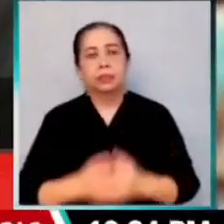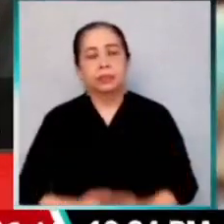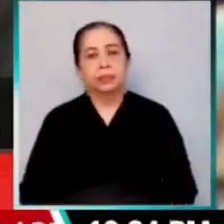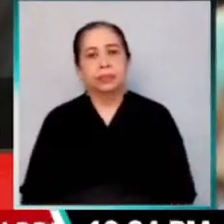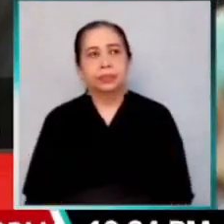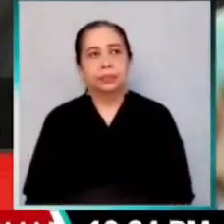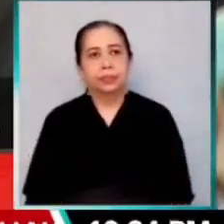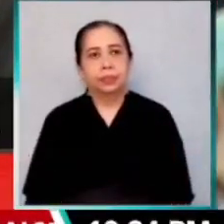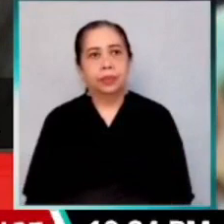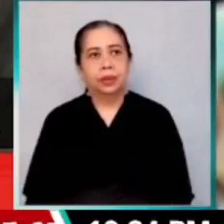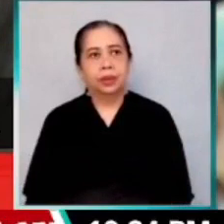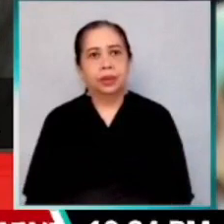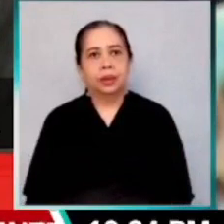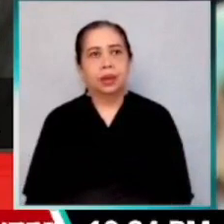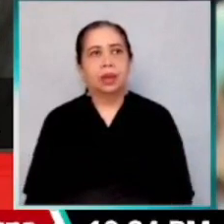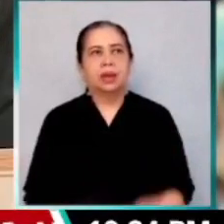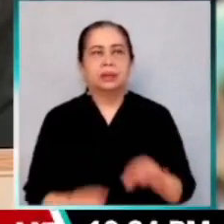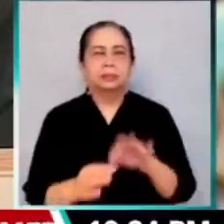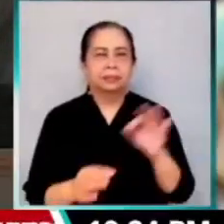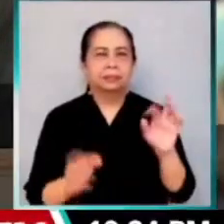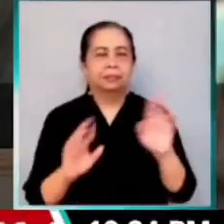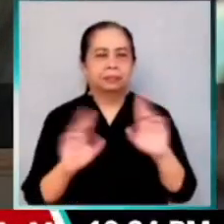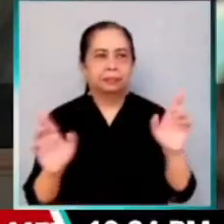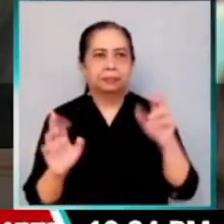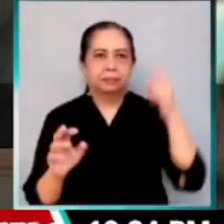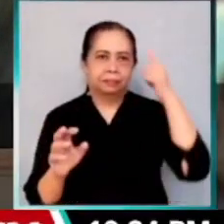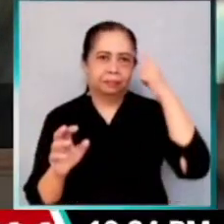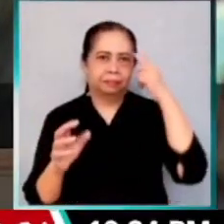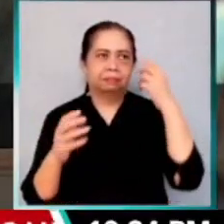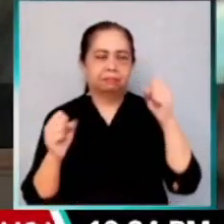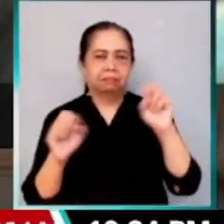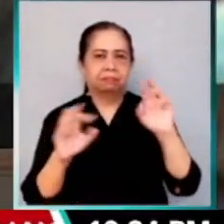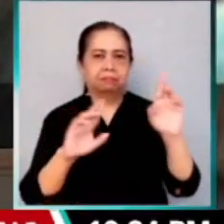spiritually prepared, mentally prepared,